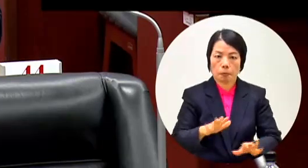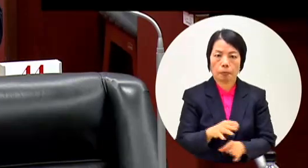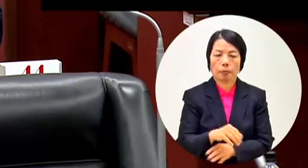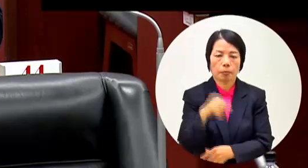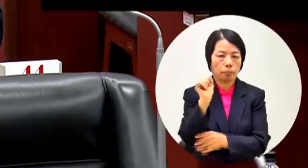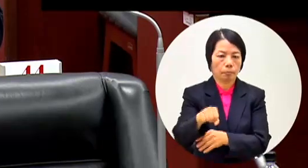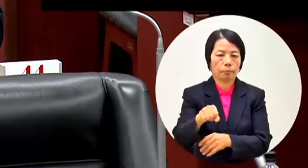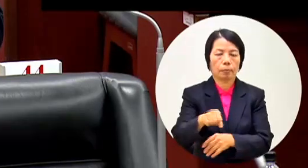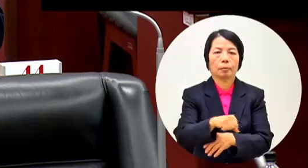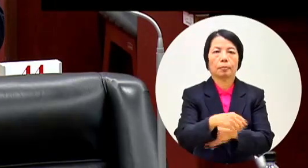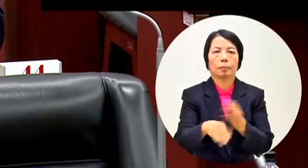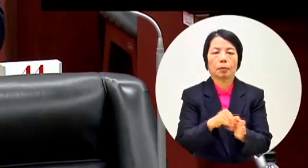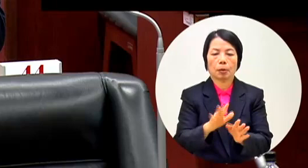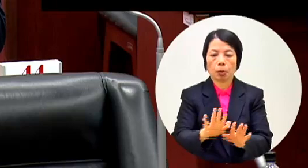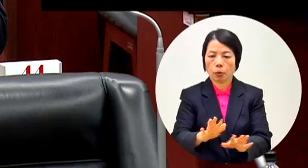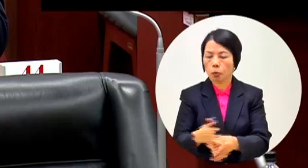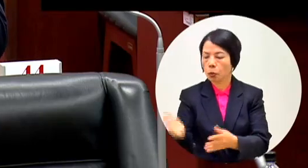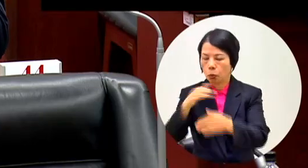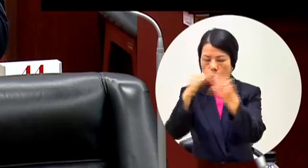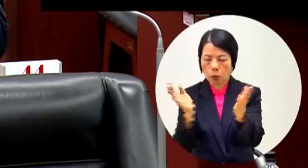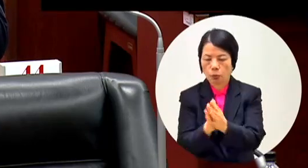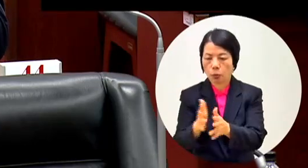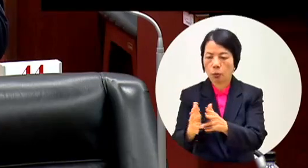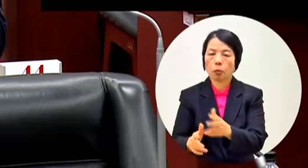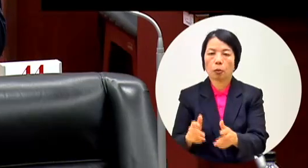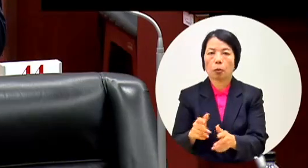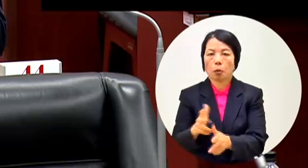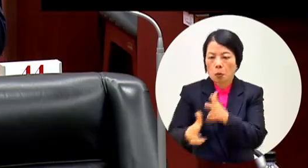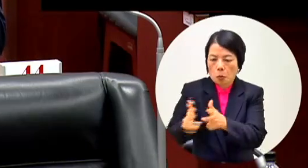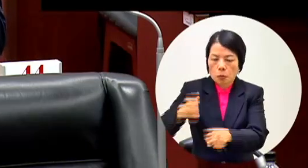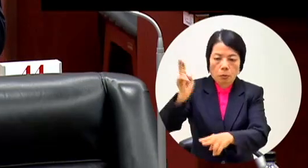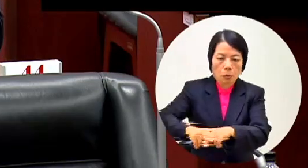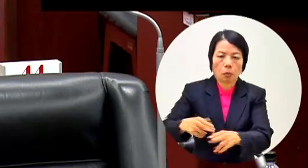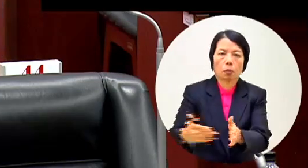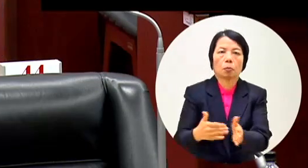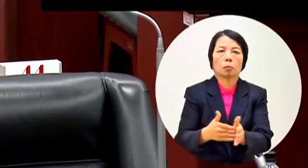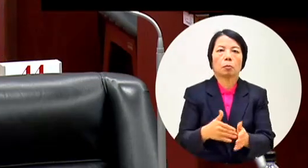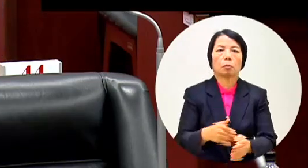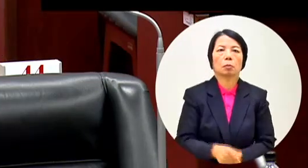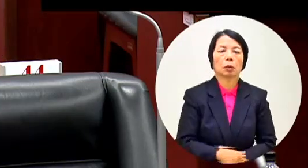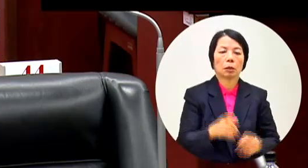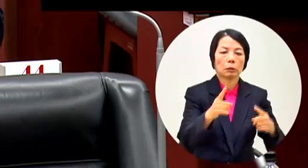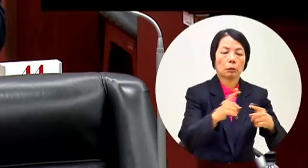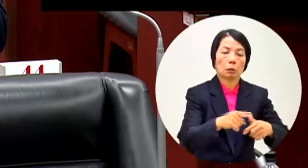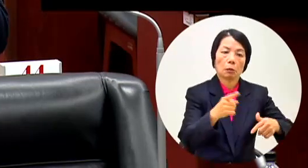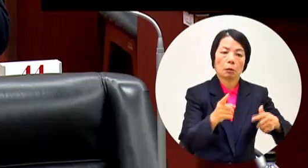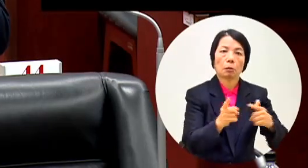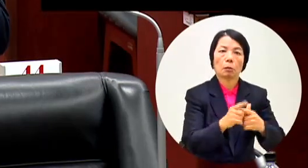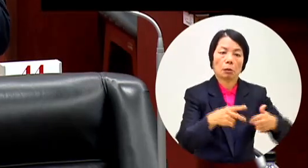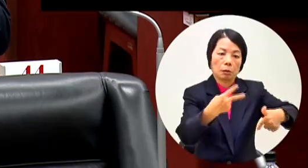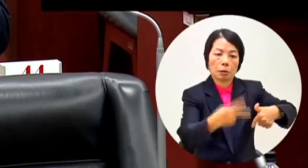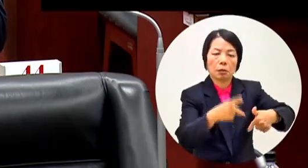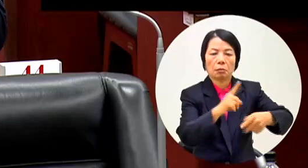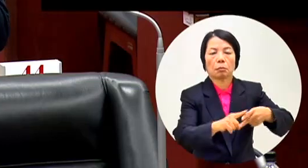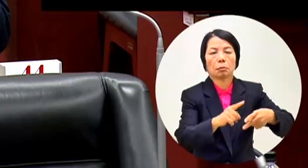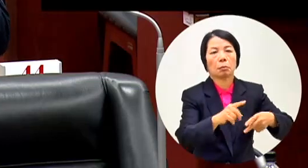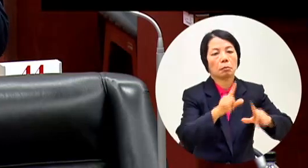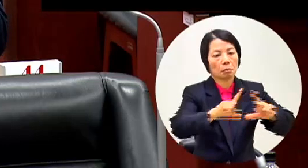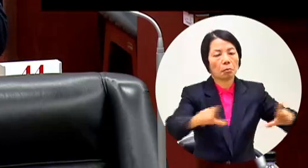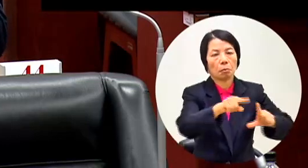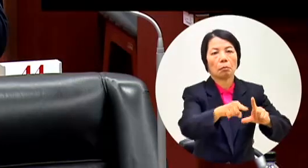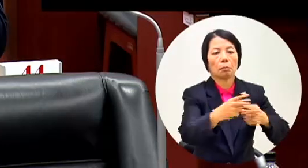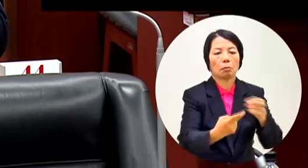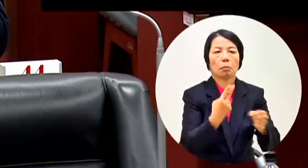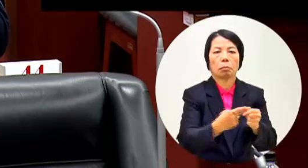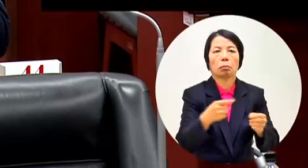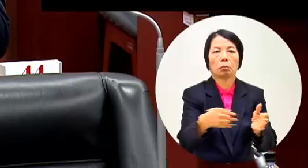厂，这是整个承诺吼。但是人大因为还有两年的时间，我先问你鬼，哎，无人动这机会书。到时候没这个代